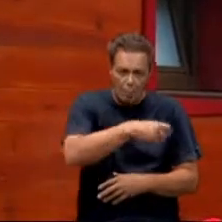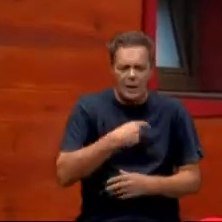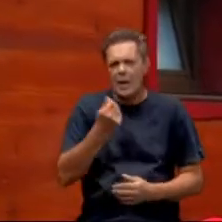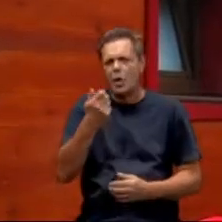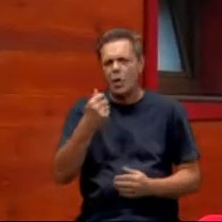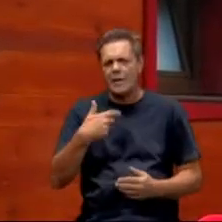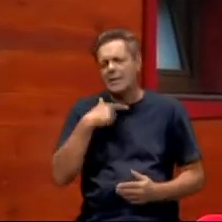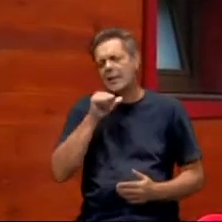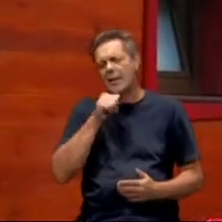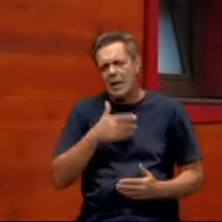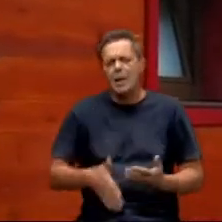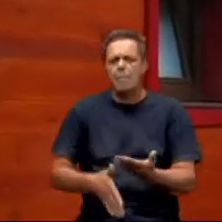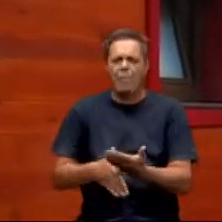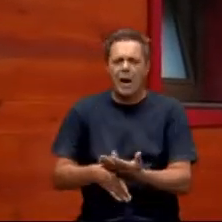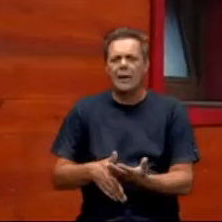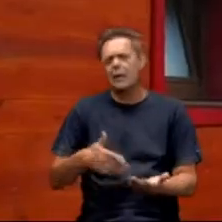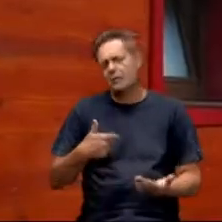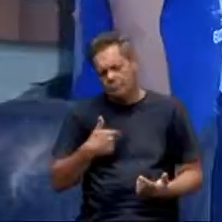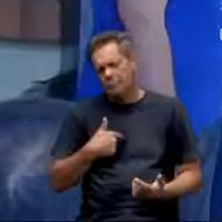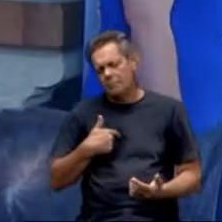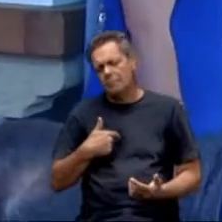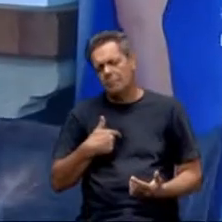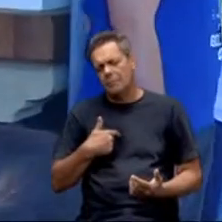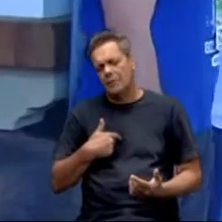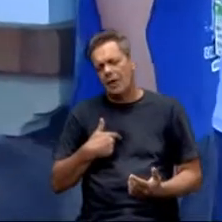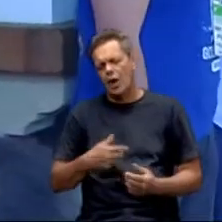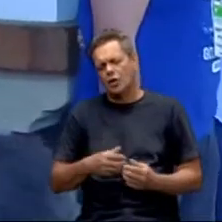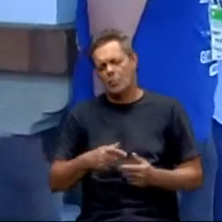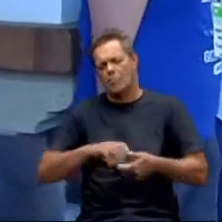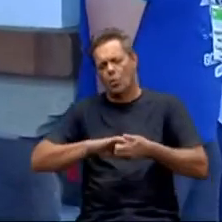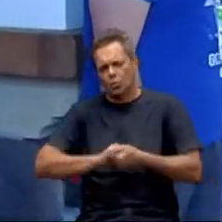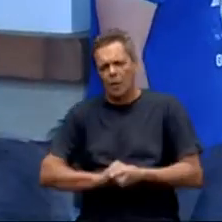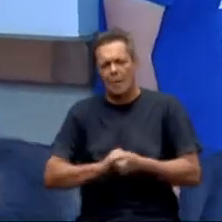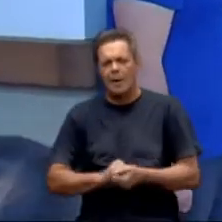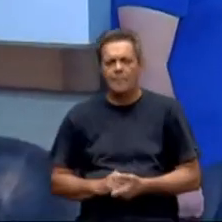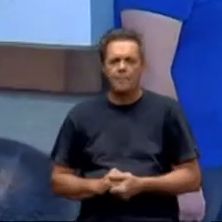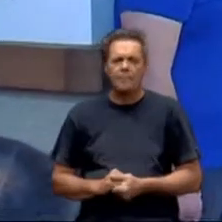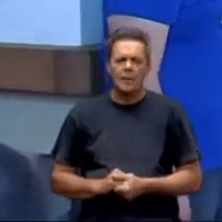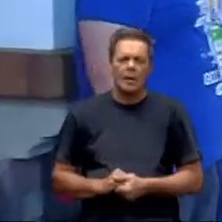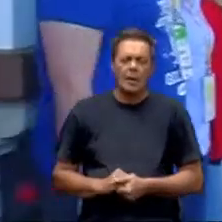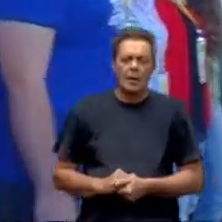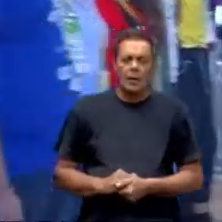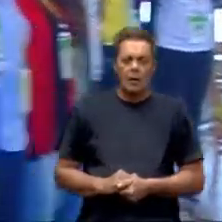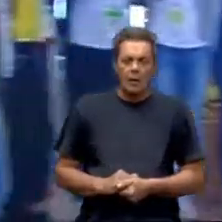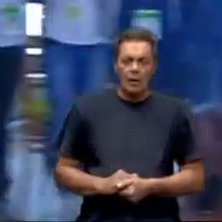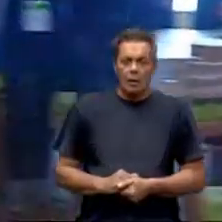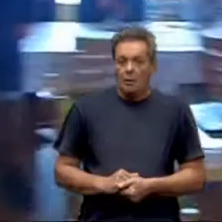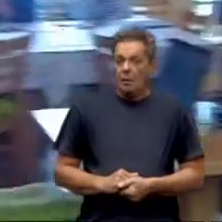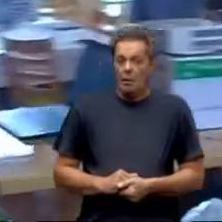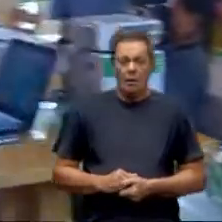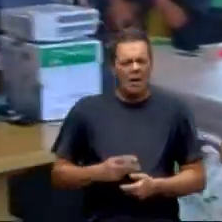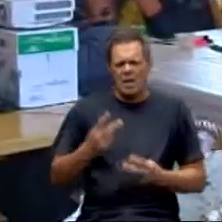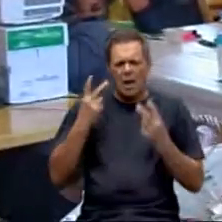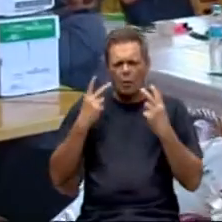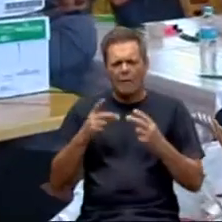sredstva i na taj način još više pomagali civilnim udrugama u zdravstvu. Za nošenje sa stresom koji uzrokuje bolesti za brzinu oporavka i povratka bitno je da